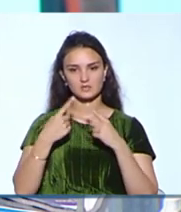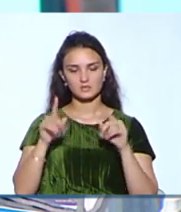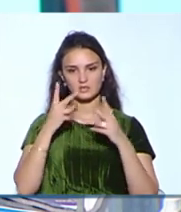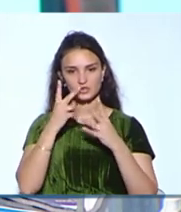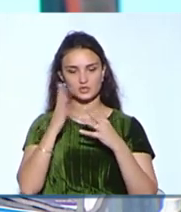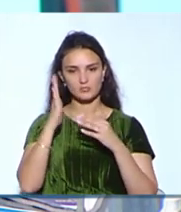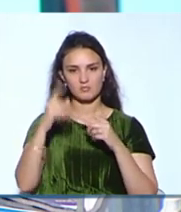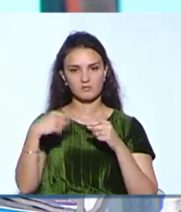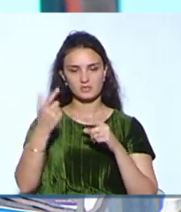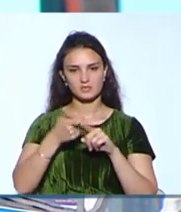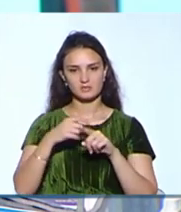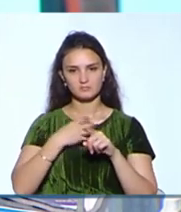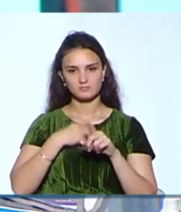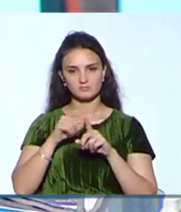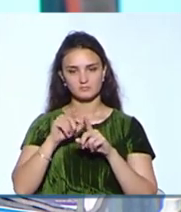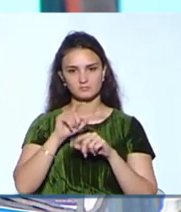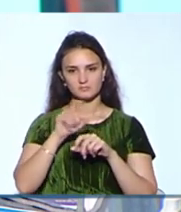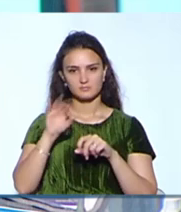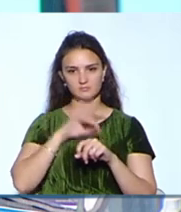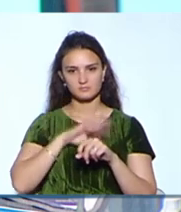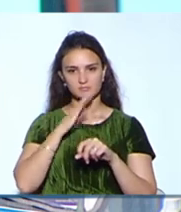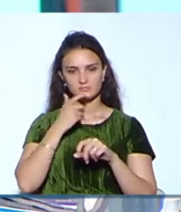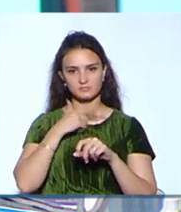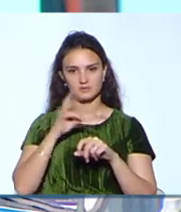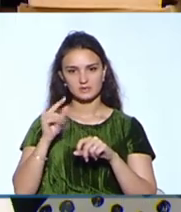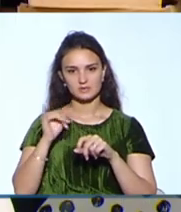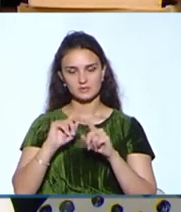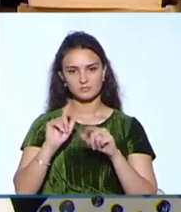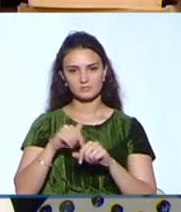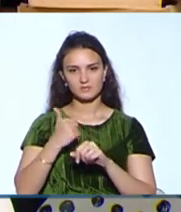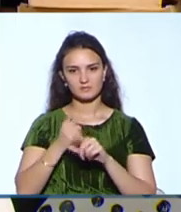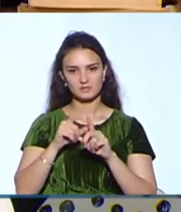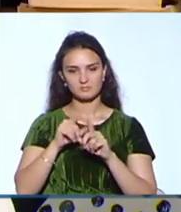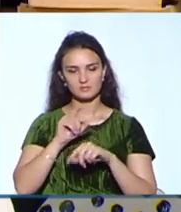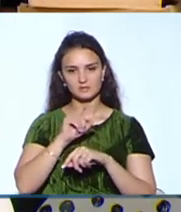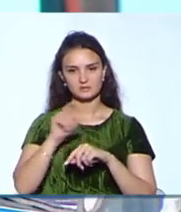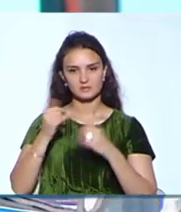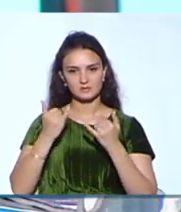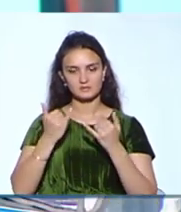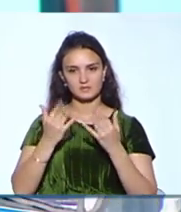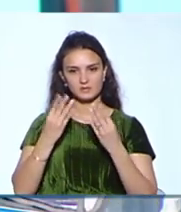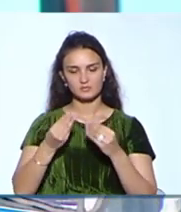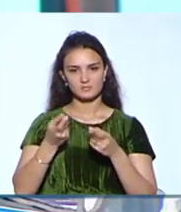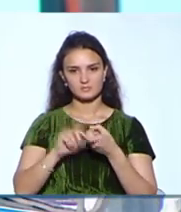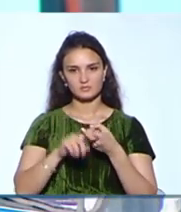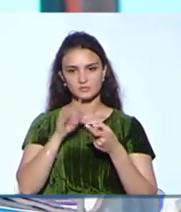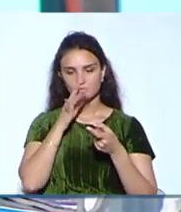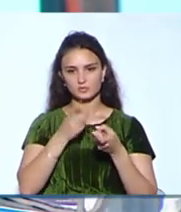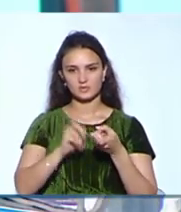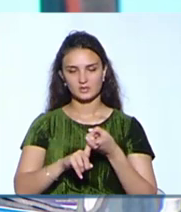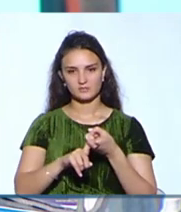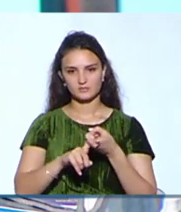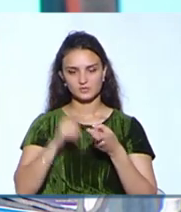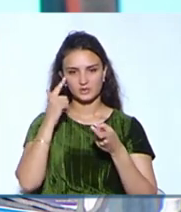მომავალი. ძალიან მნიშვნელოვანი ფრაზა გამოიყენეთ, ქალბატონო ნათია, რომ მთავარი ფრაზა დღესვანდელობასთან, ანუ დროსთან